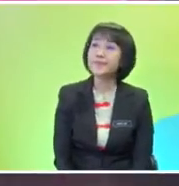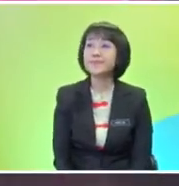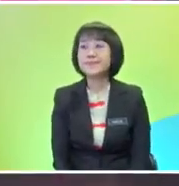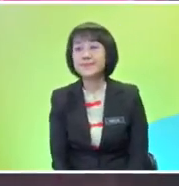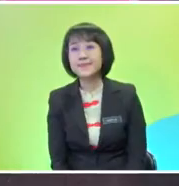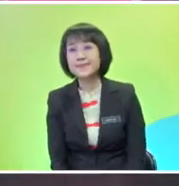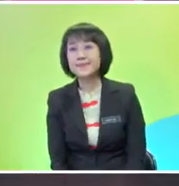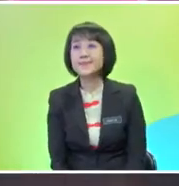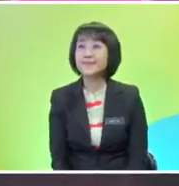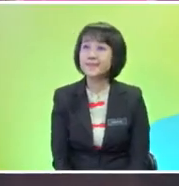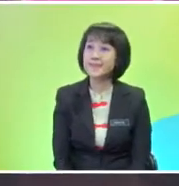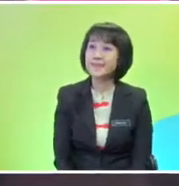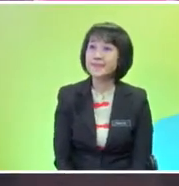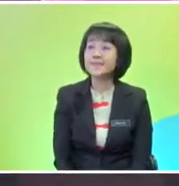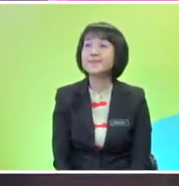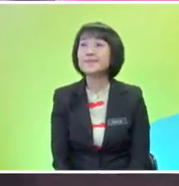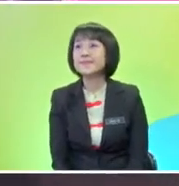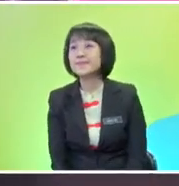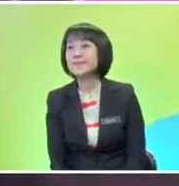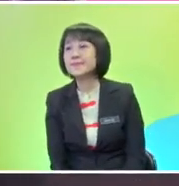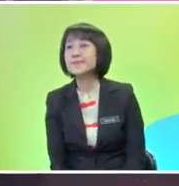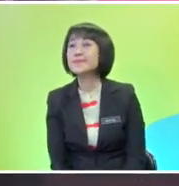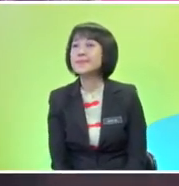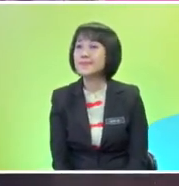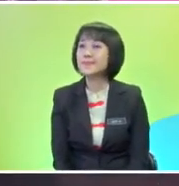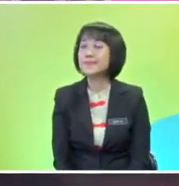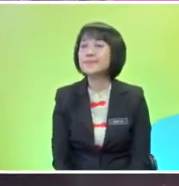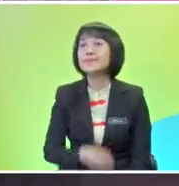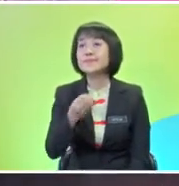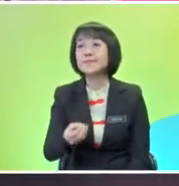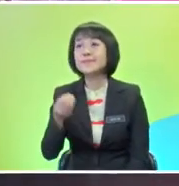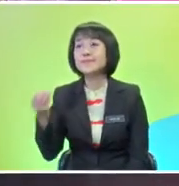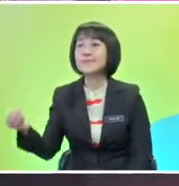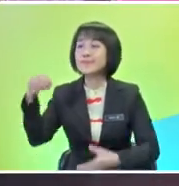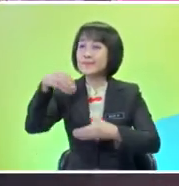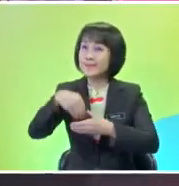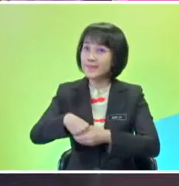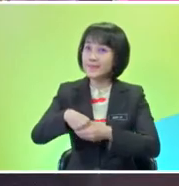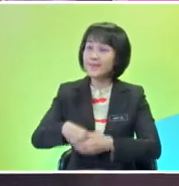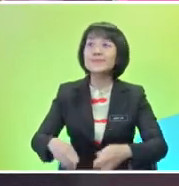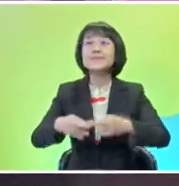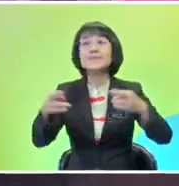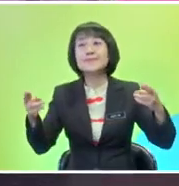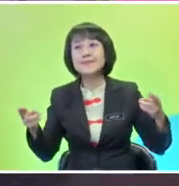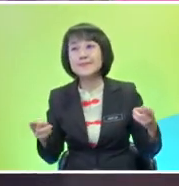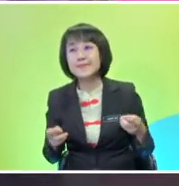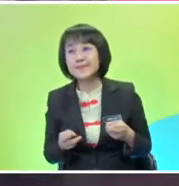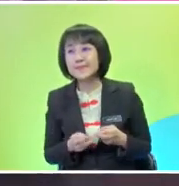Cikgu itu semua kedudukan objek di dalam